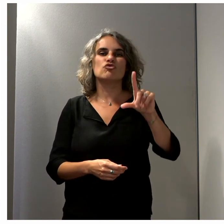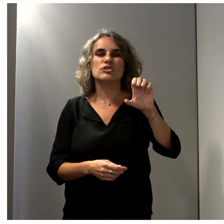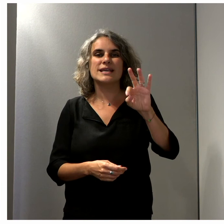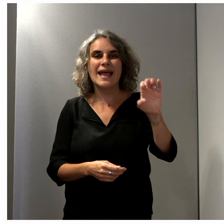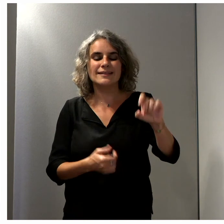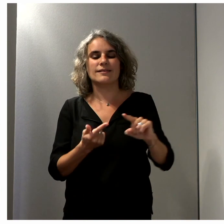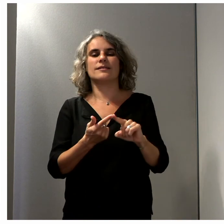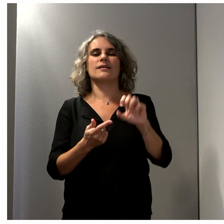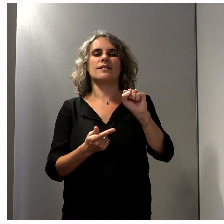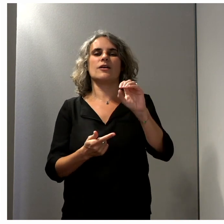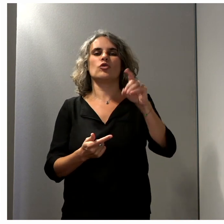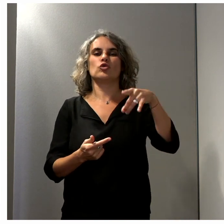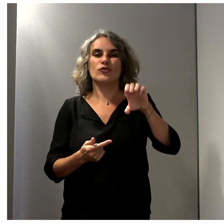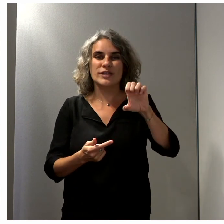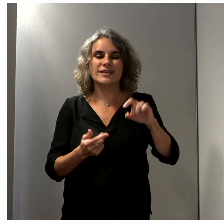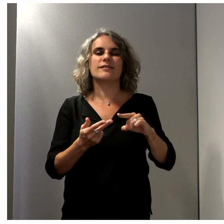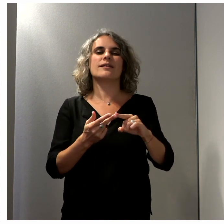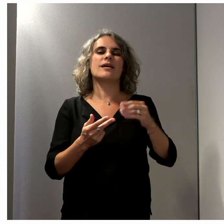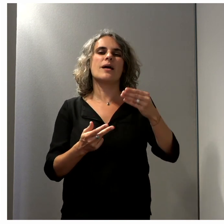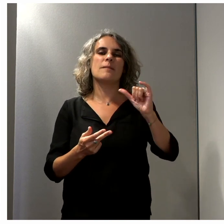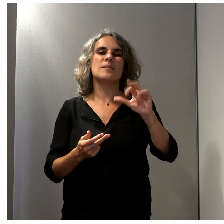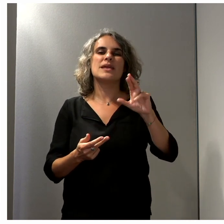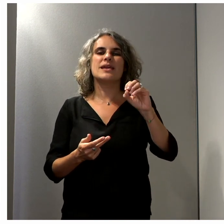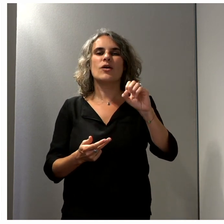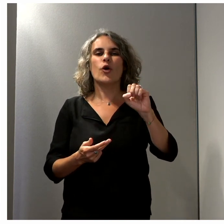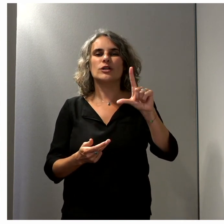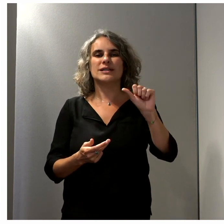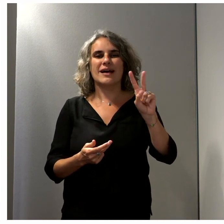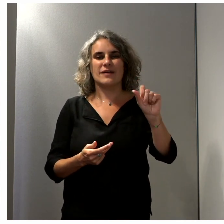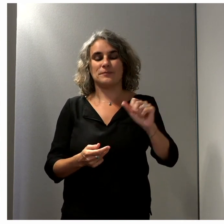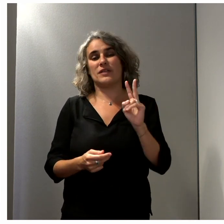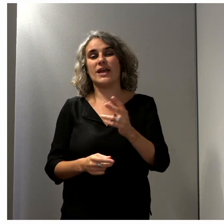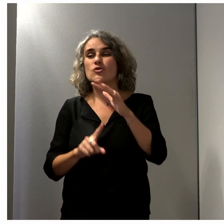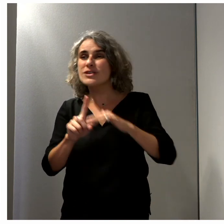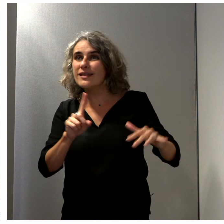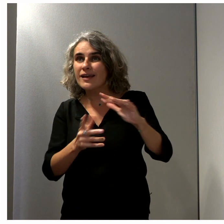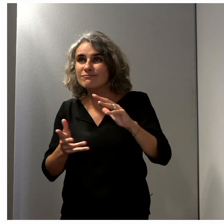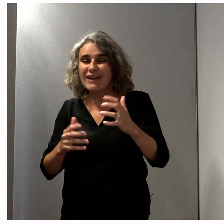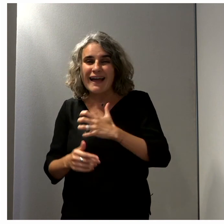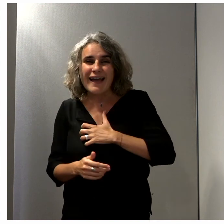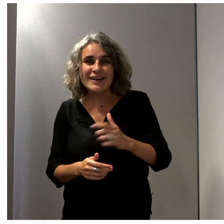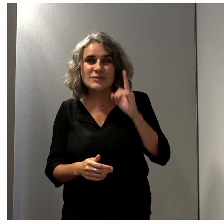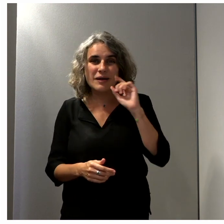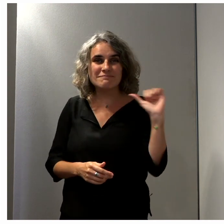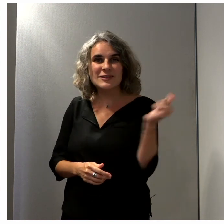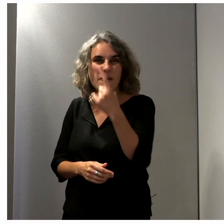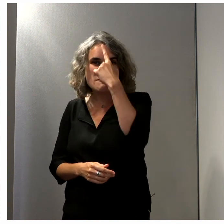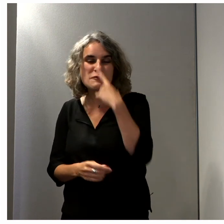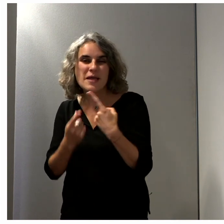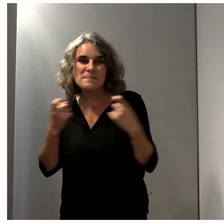Miroslava. Et puis juste vous dire que la société s'enrichit grâce à nous tous et tout ce qu'on peut faire ensemble. Donc c'est à nous